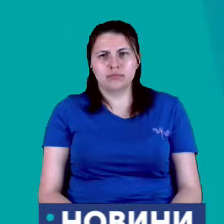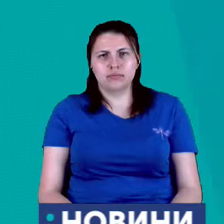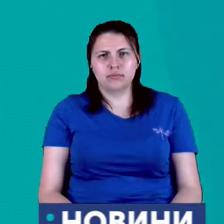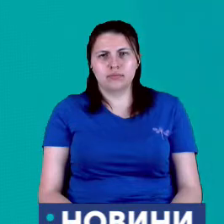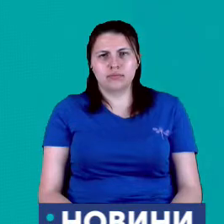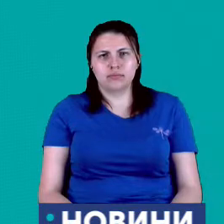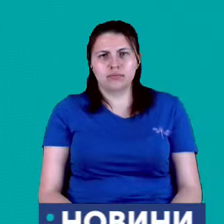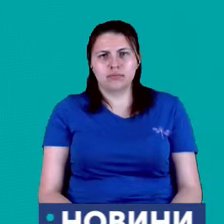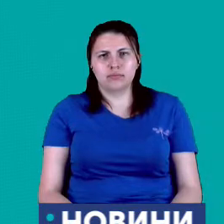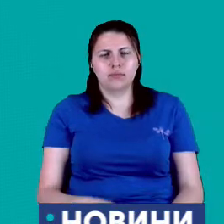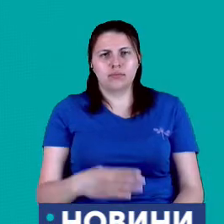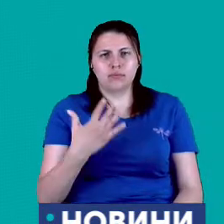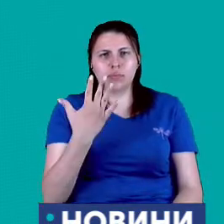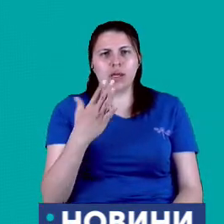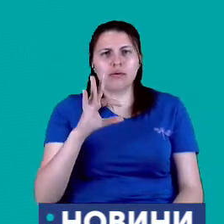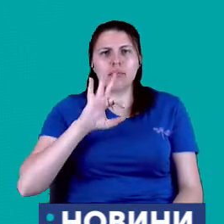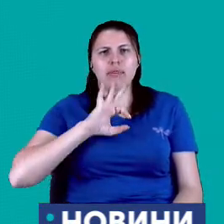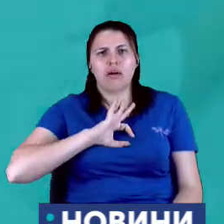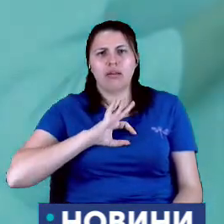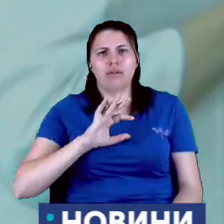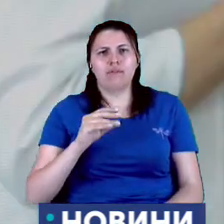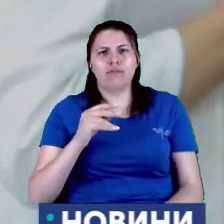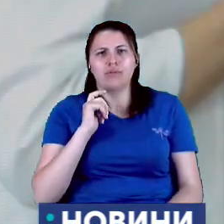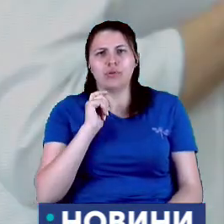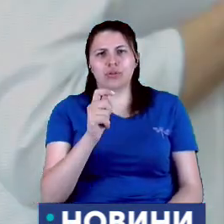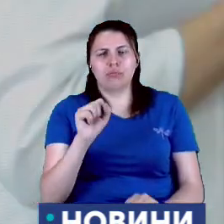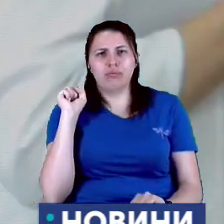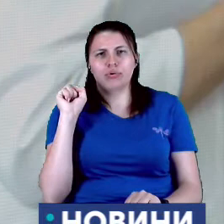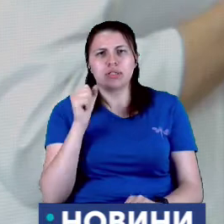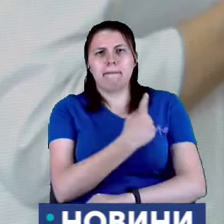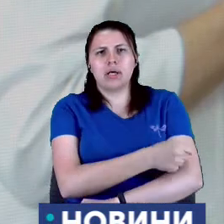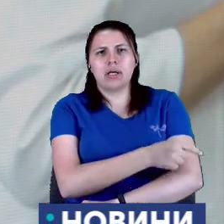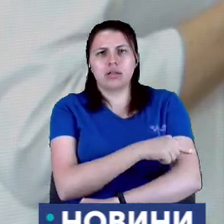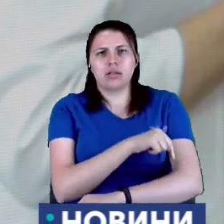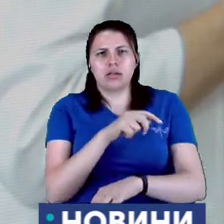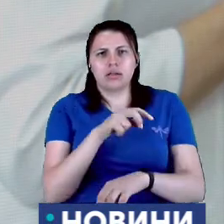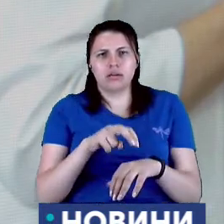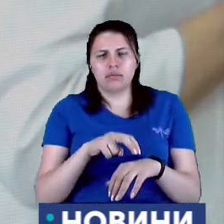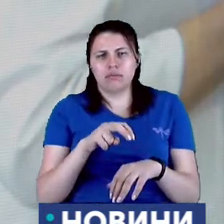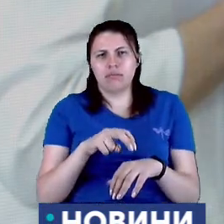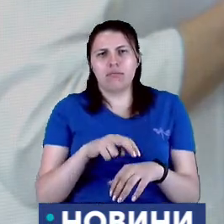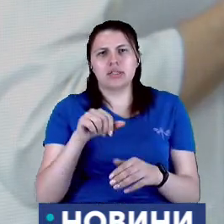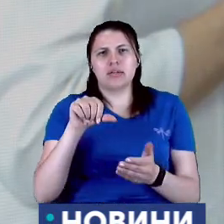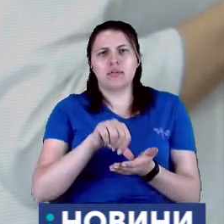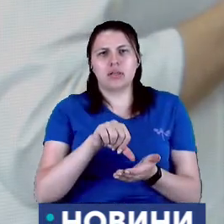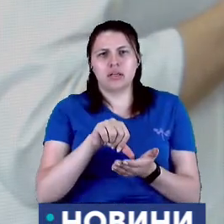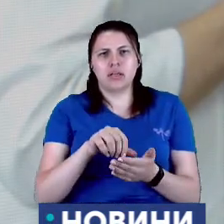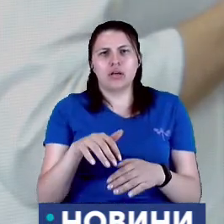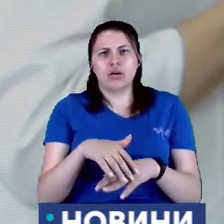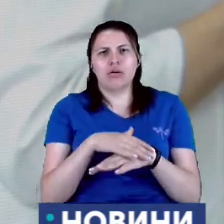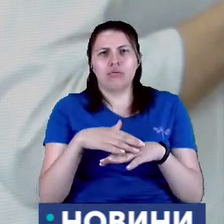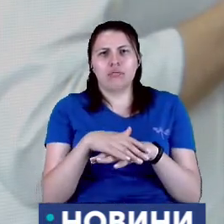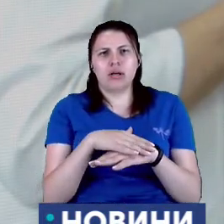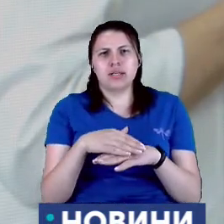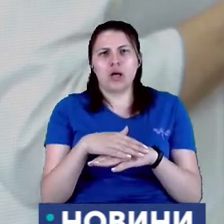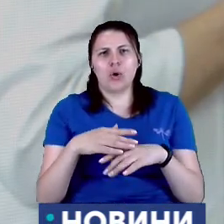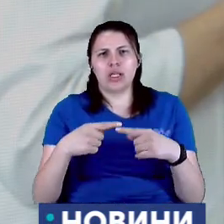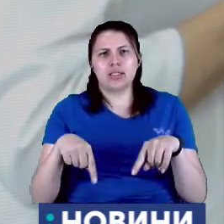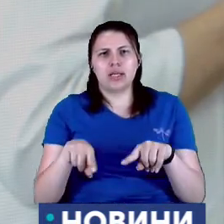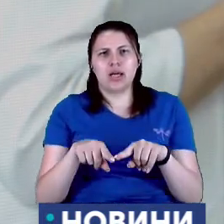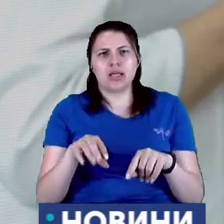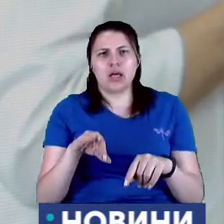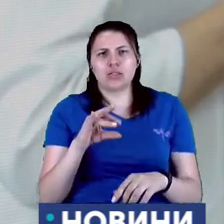П'ять медалей вручили бахмутським медикам представники громадської організації «Асоціація професійних капеланів України».